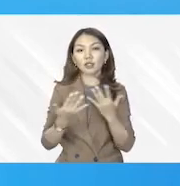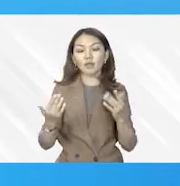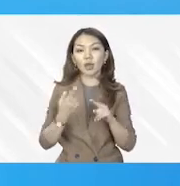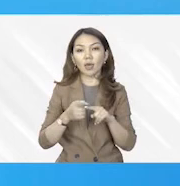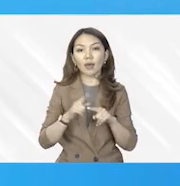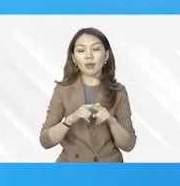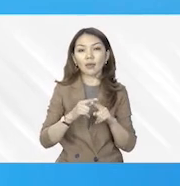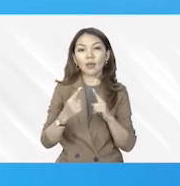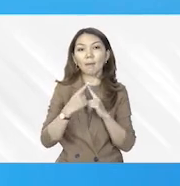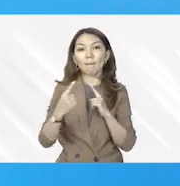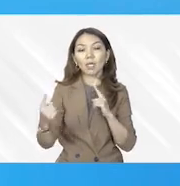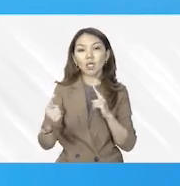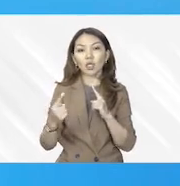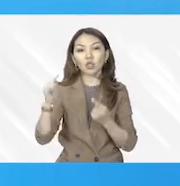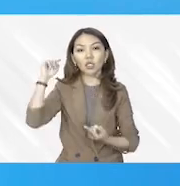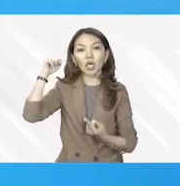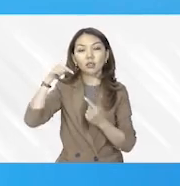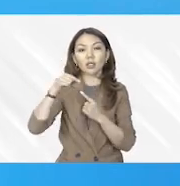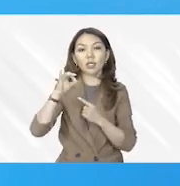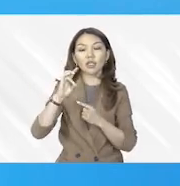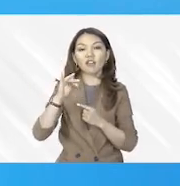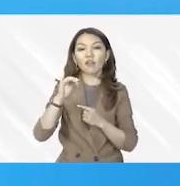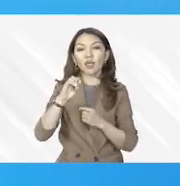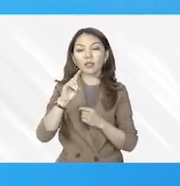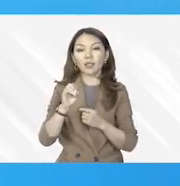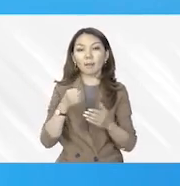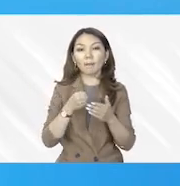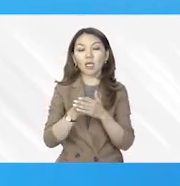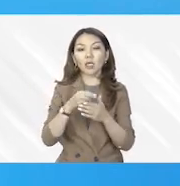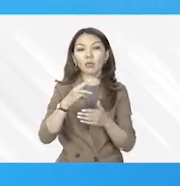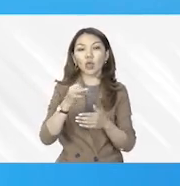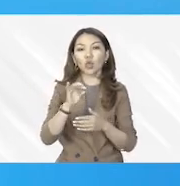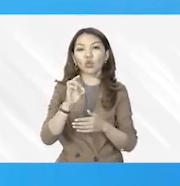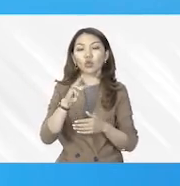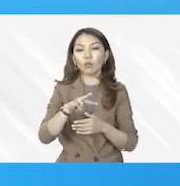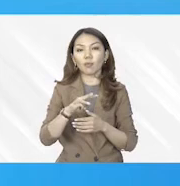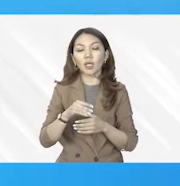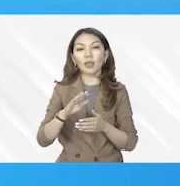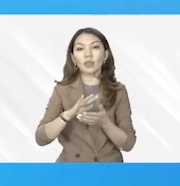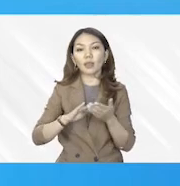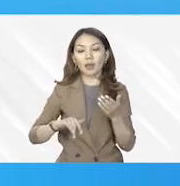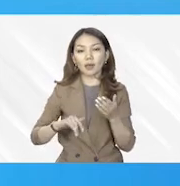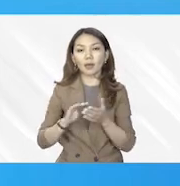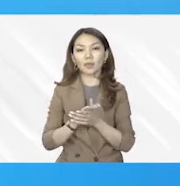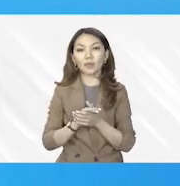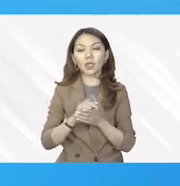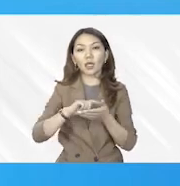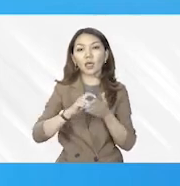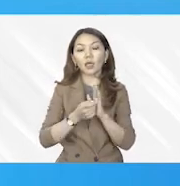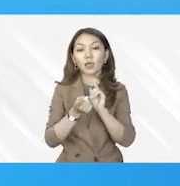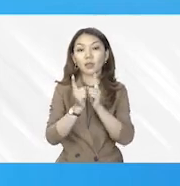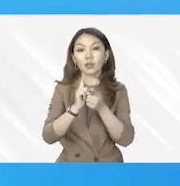Этот период соответствует интерфазе перед мейозом. Далее клетка переходит в